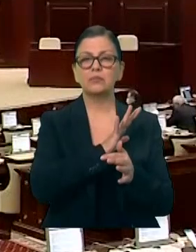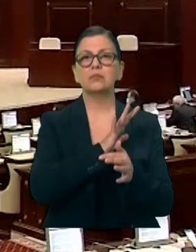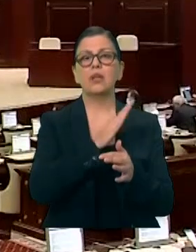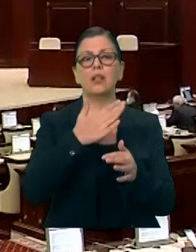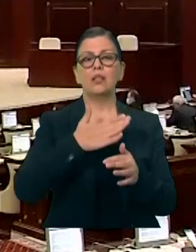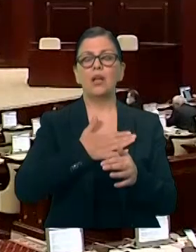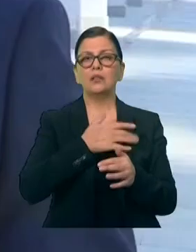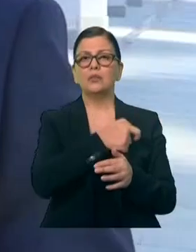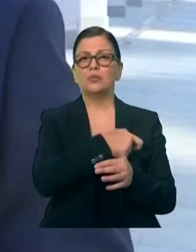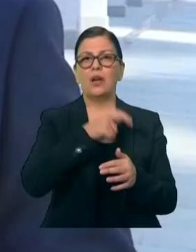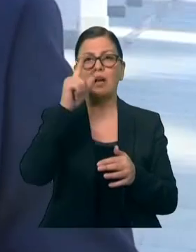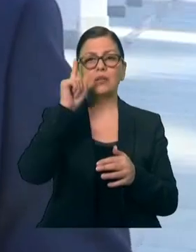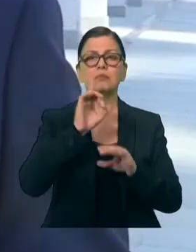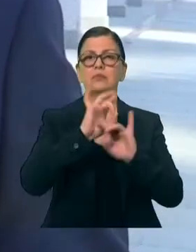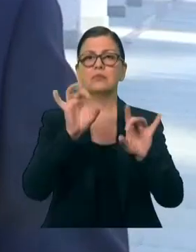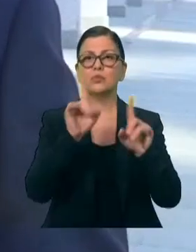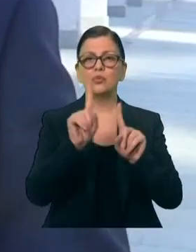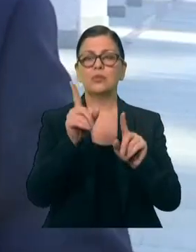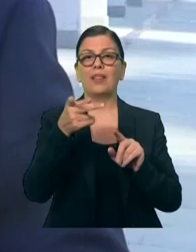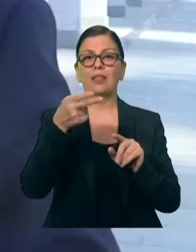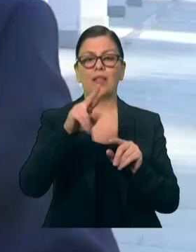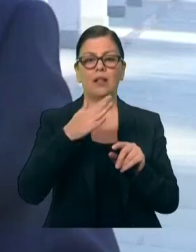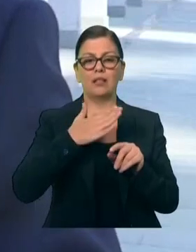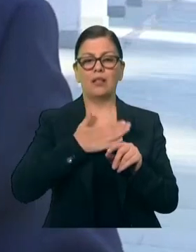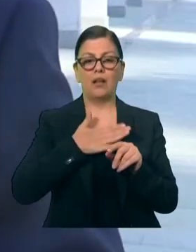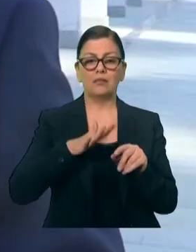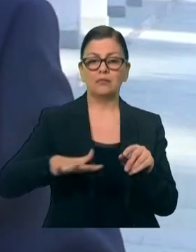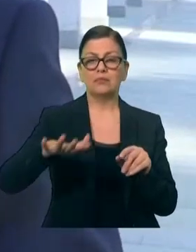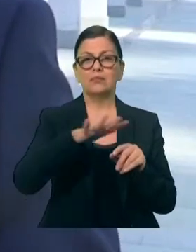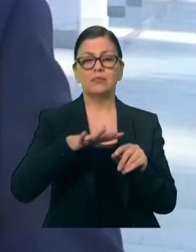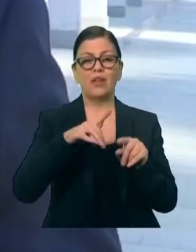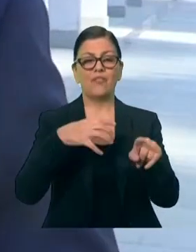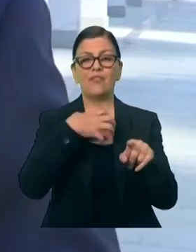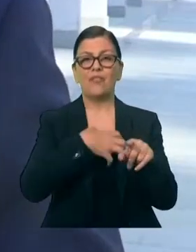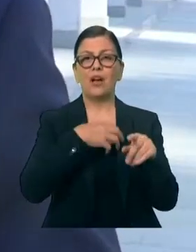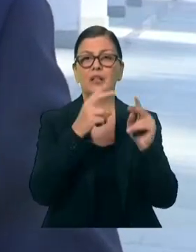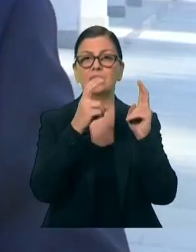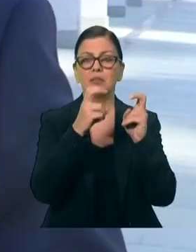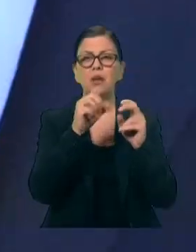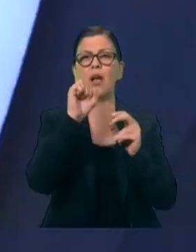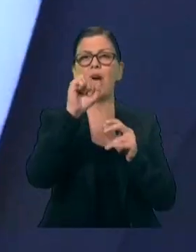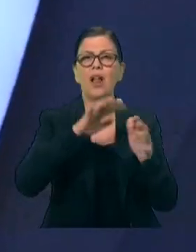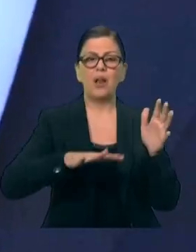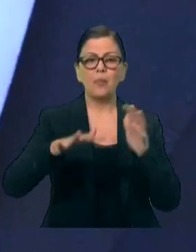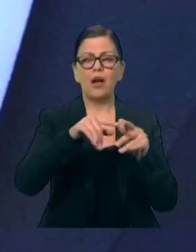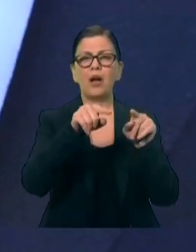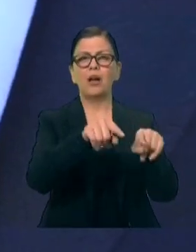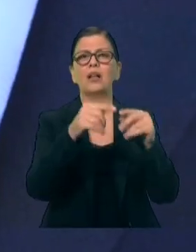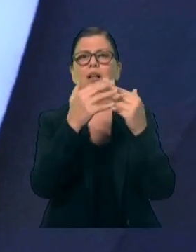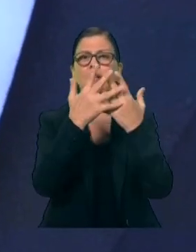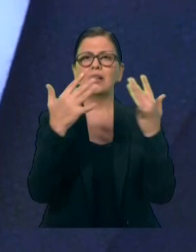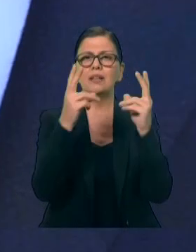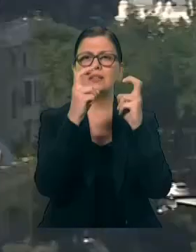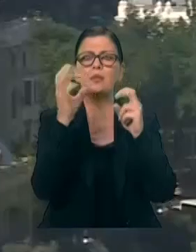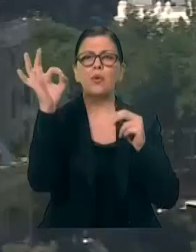Arzu Nağıyev deyir ki, region üçün vacib olan belə əhəmiyyətli görüşdə Qarabağın və bu ərazidəki humanitar məsələlərin